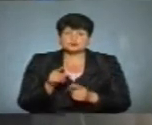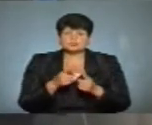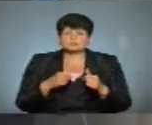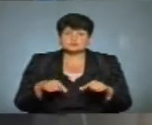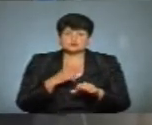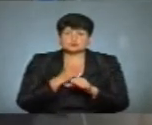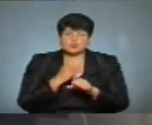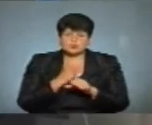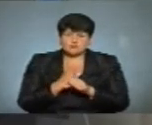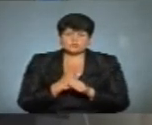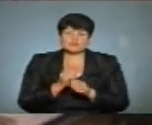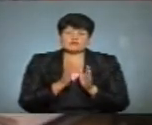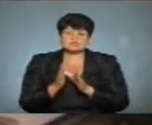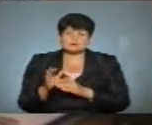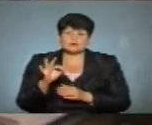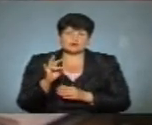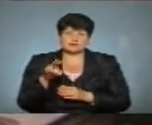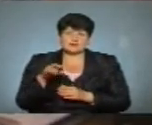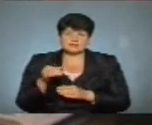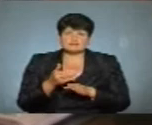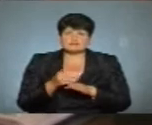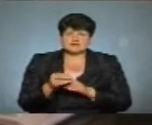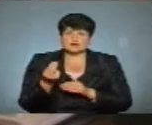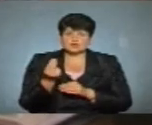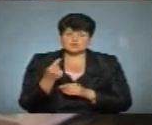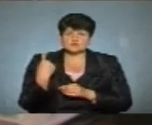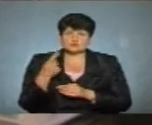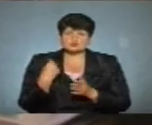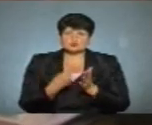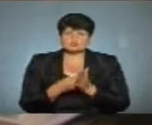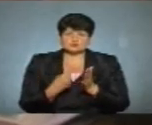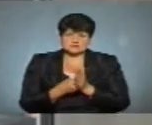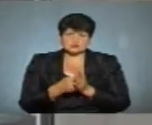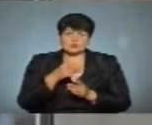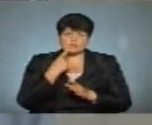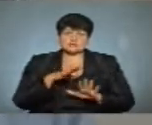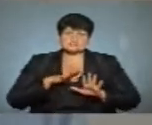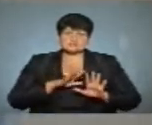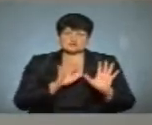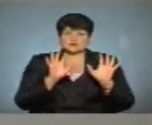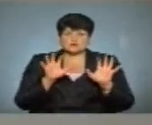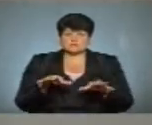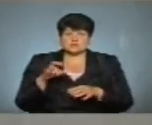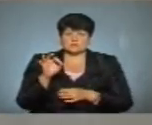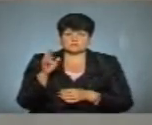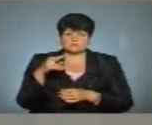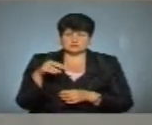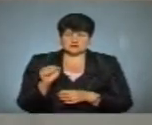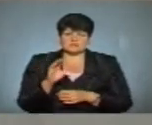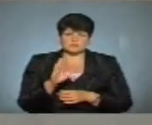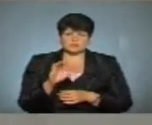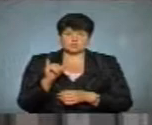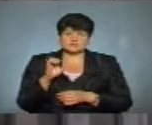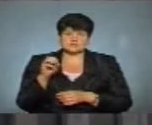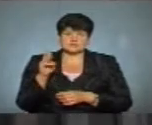роботу контактного центру в режимі онлайн, виділили гроші з обласного бюджету, каже заступник голови облдержадміністрації Віктор